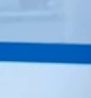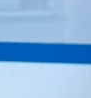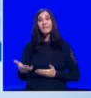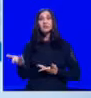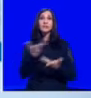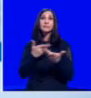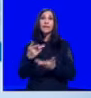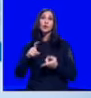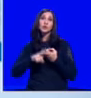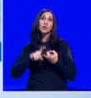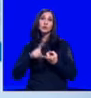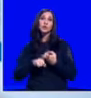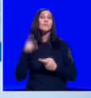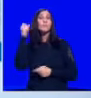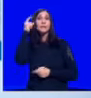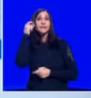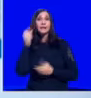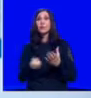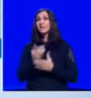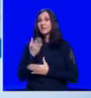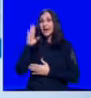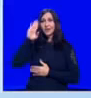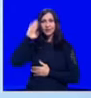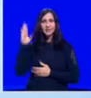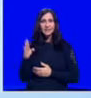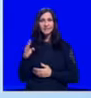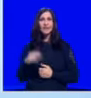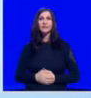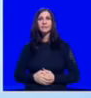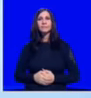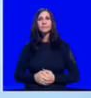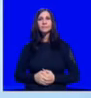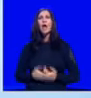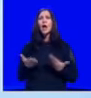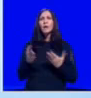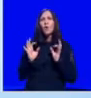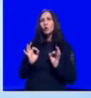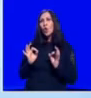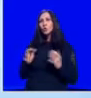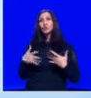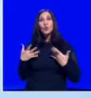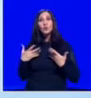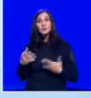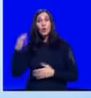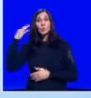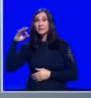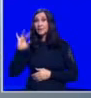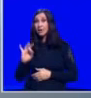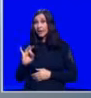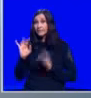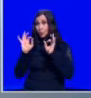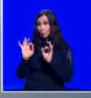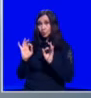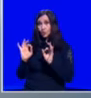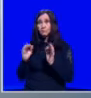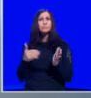Следващият ни събеседник е Костадин Костадинов. Той е председател на Възраждане. Здравейте. Здравейте. Какво точно искате от президента Радев да